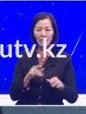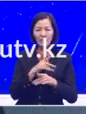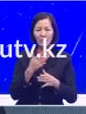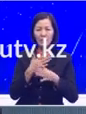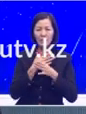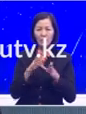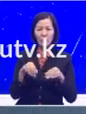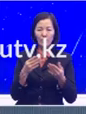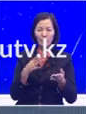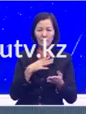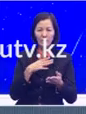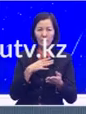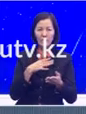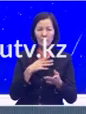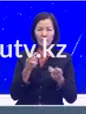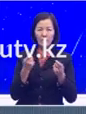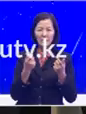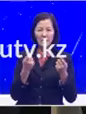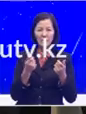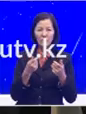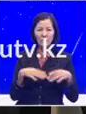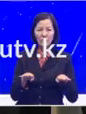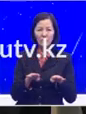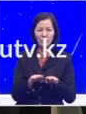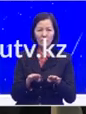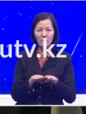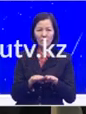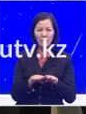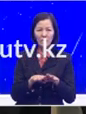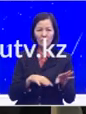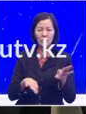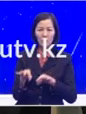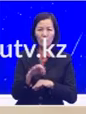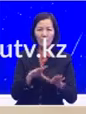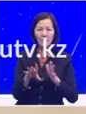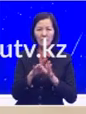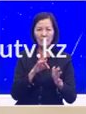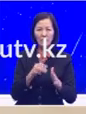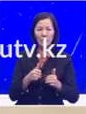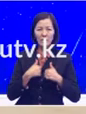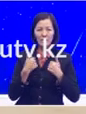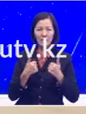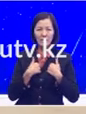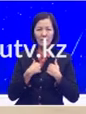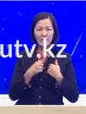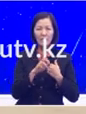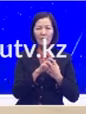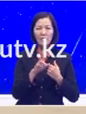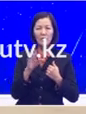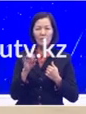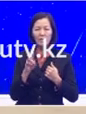көмектер көрсетілді. Соған сәл де болса ұқсайтын жобаларды таңдауға тырыстық. Бейсен аға үнемі жастарды қолдап